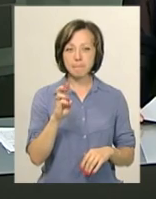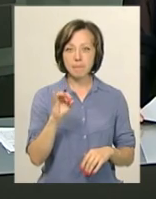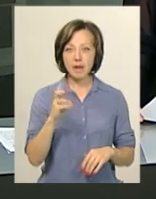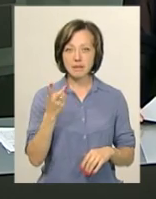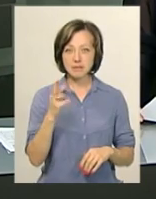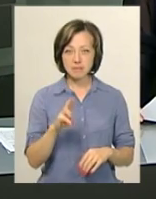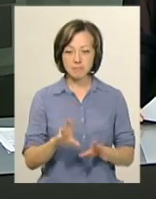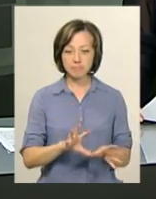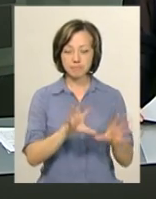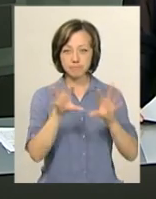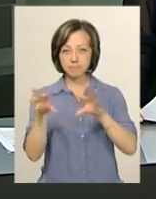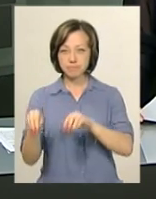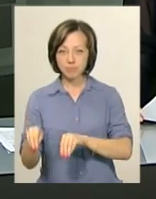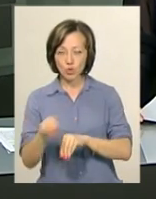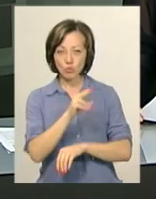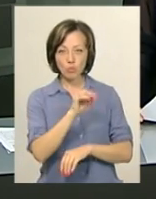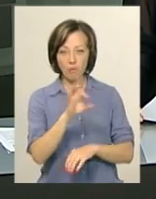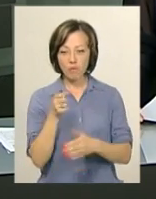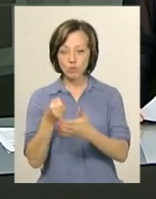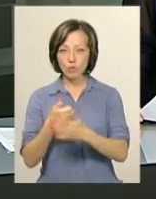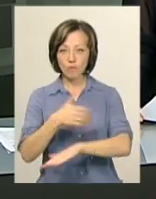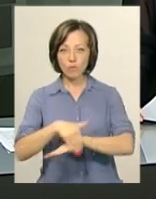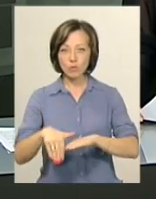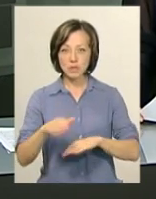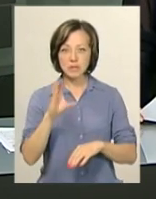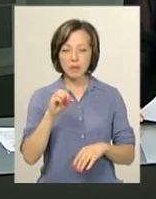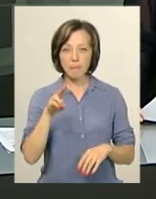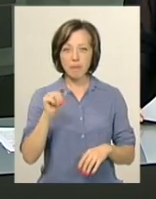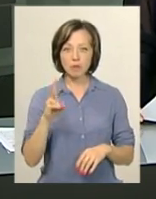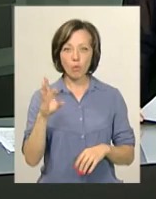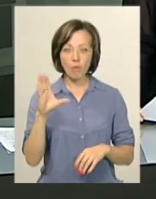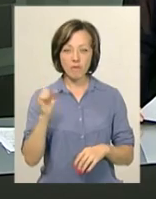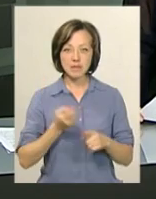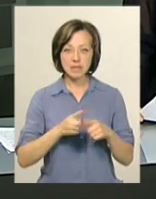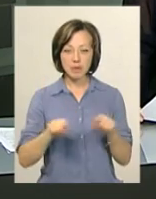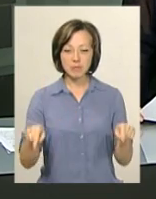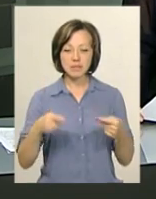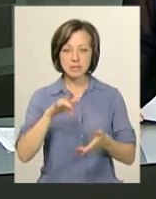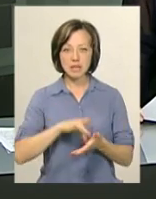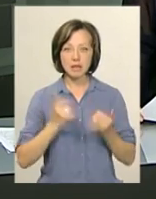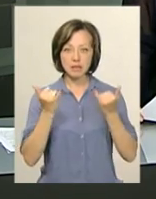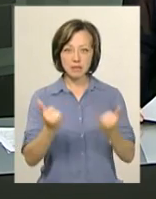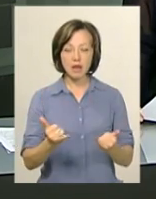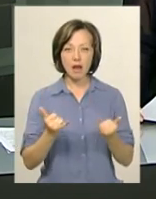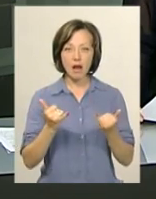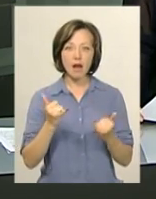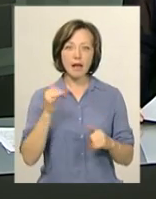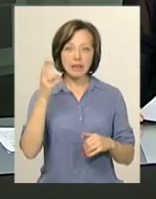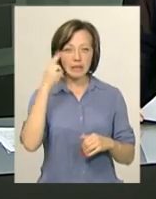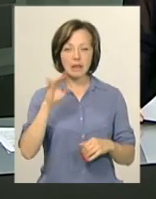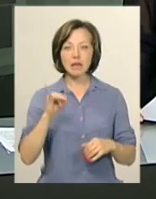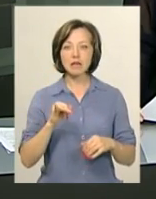свій зоокуток з Хмельницького мікрорайону Дубове на вулицю Степанкову. І тепер це реабілітаційний центр для диких тварин, який